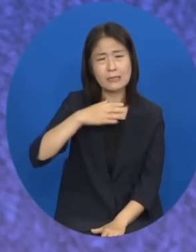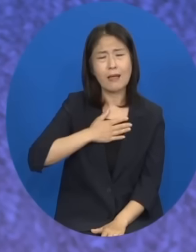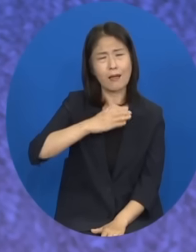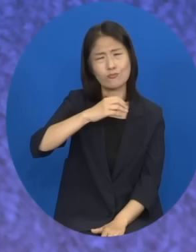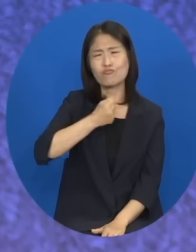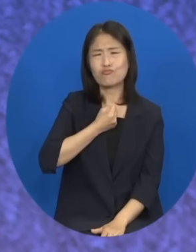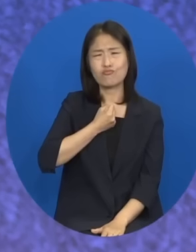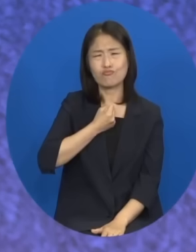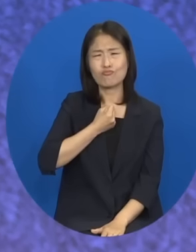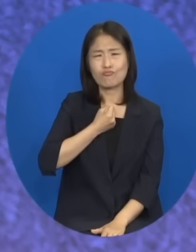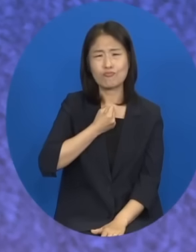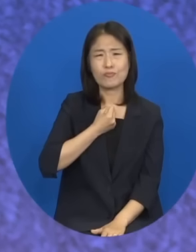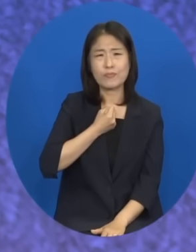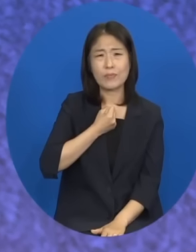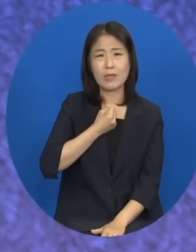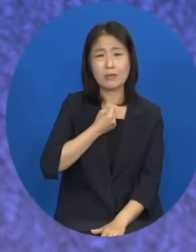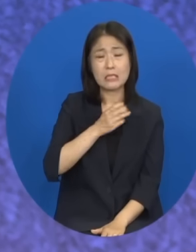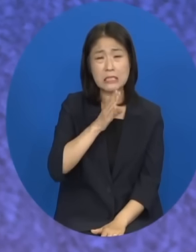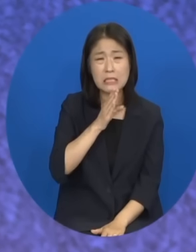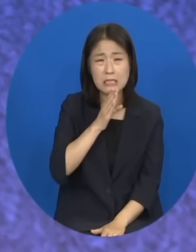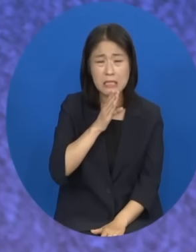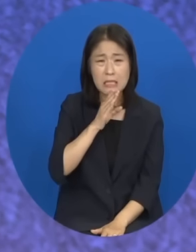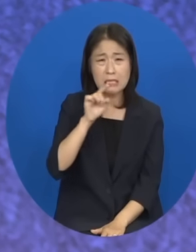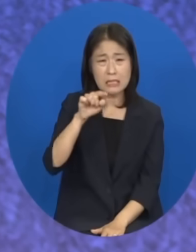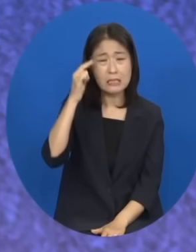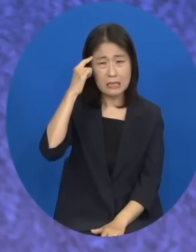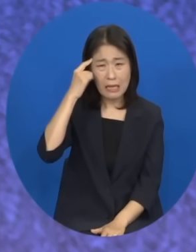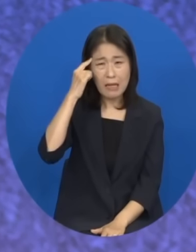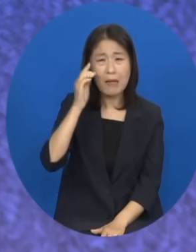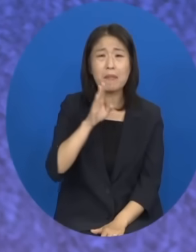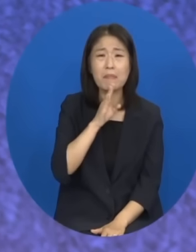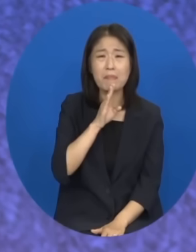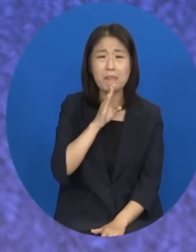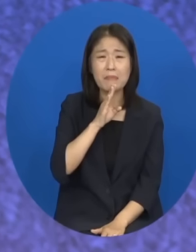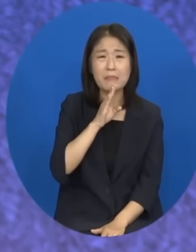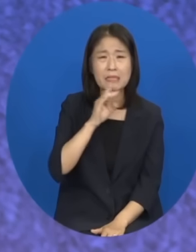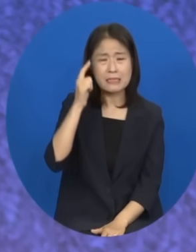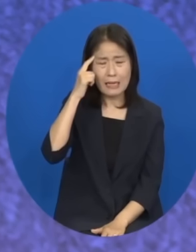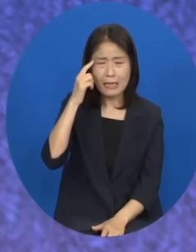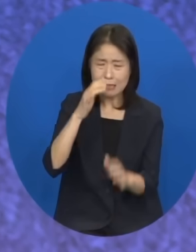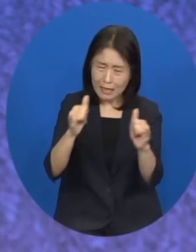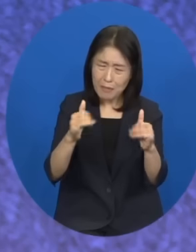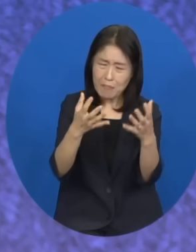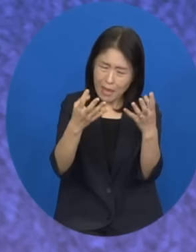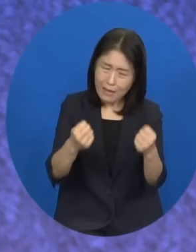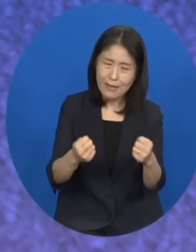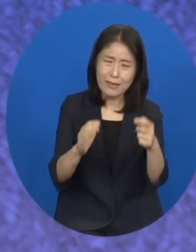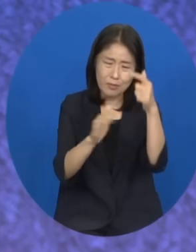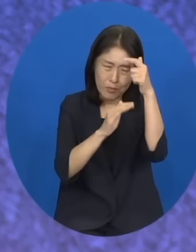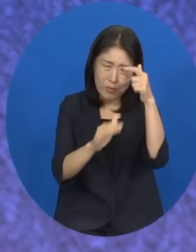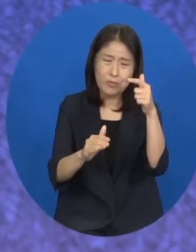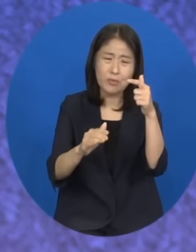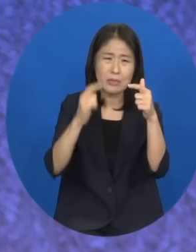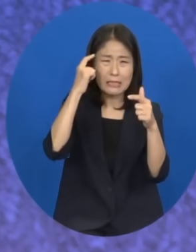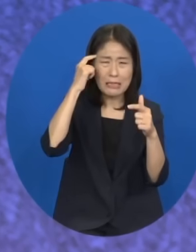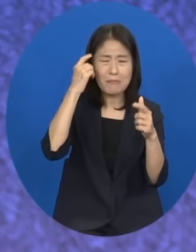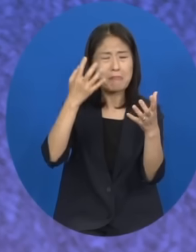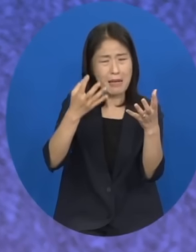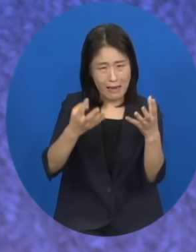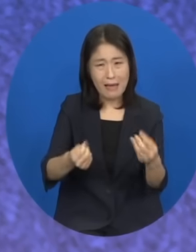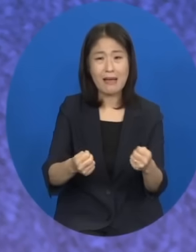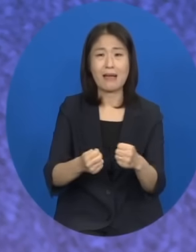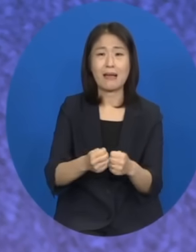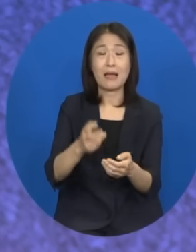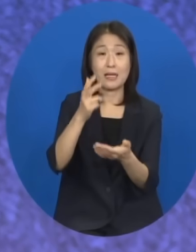실제로 그렇게 생각하시는 것 같아요. 목사님들 중에도 그런 분들이 계시고 교인들 중에도